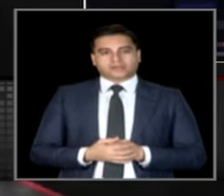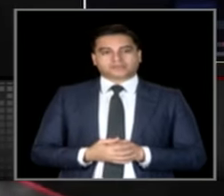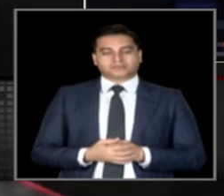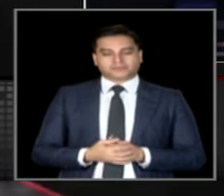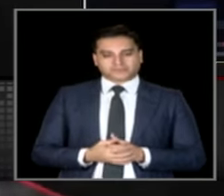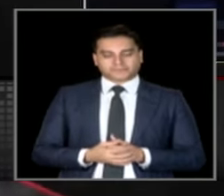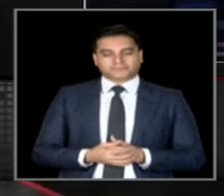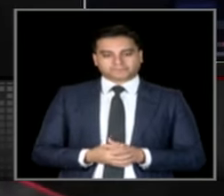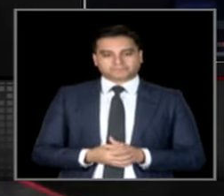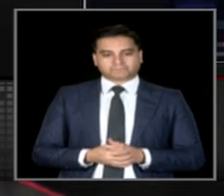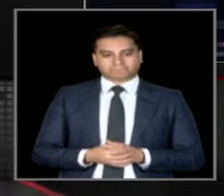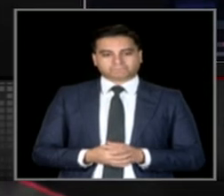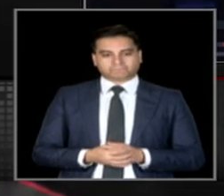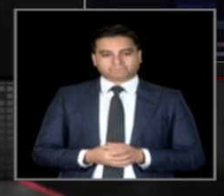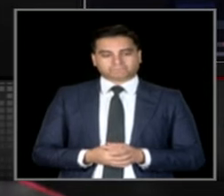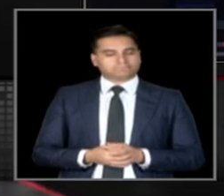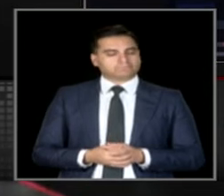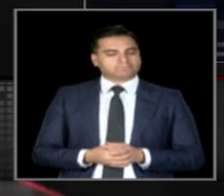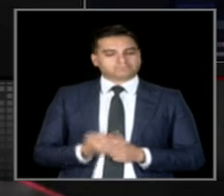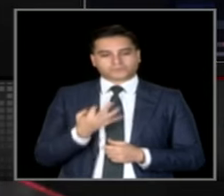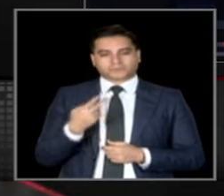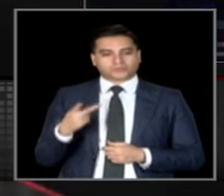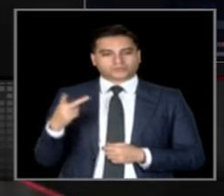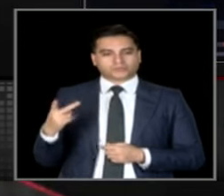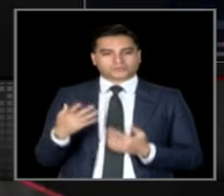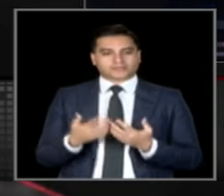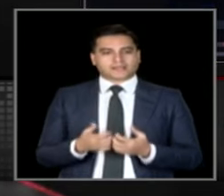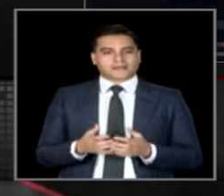322 يساوي كام؟ 300 كام؟ 22